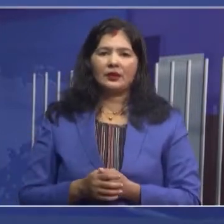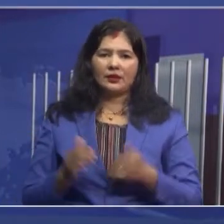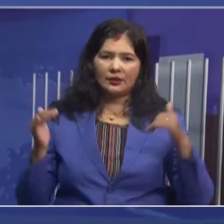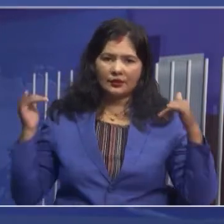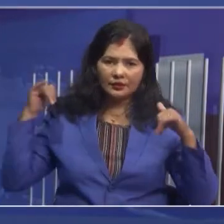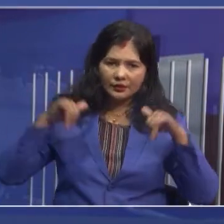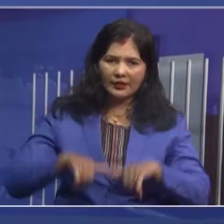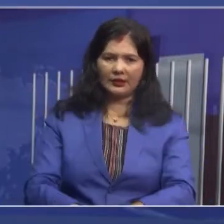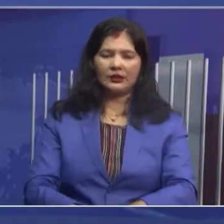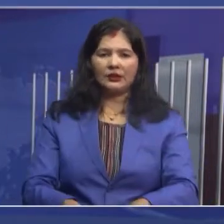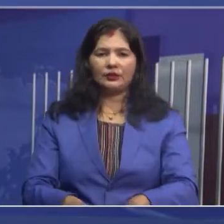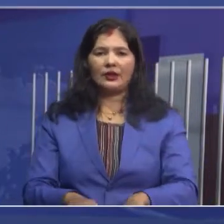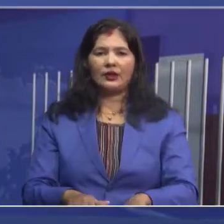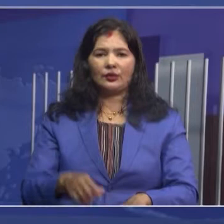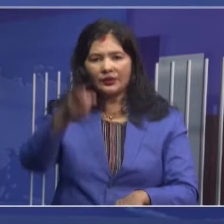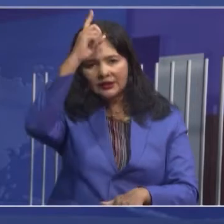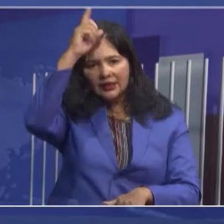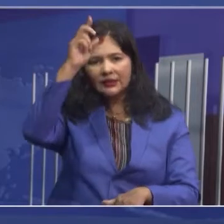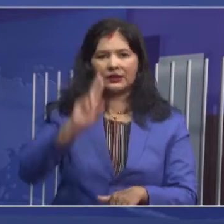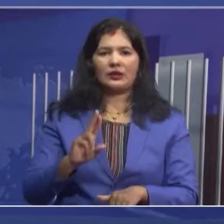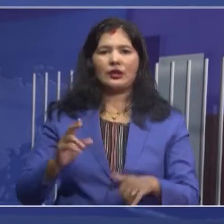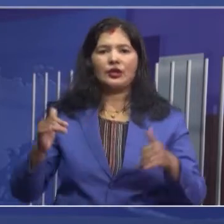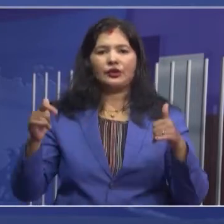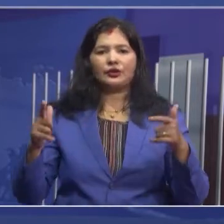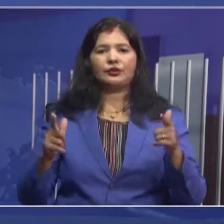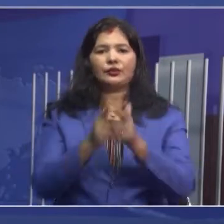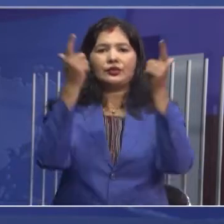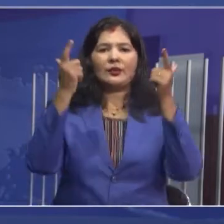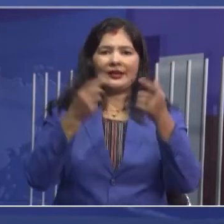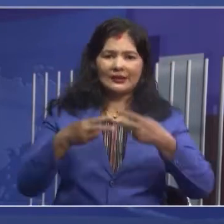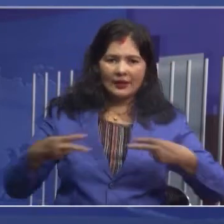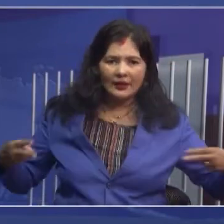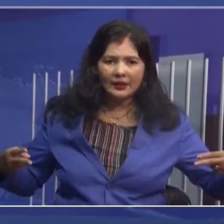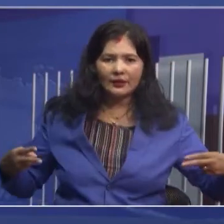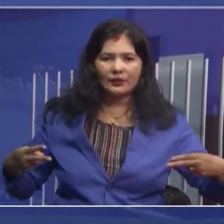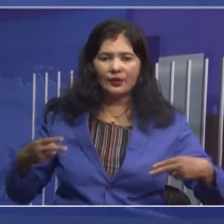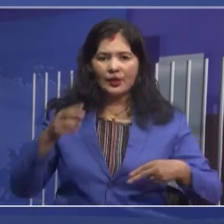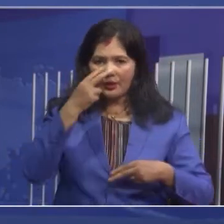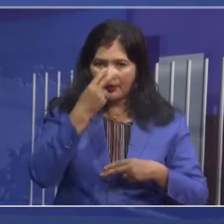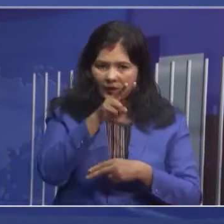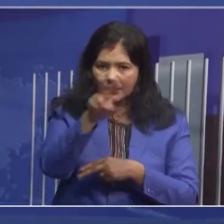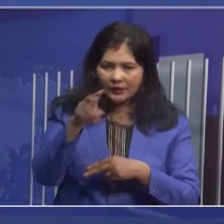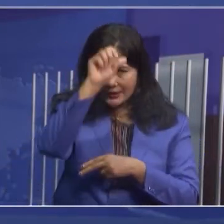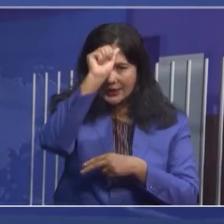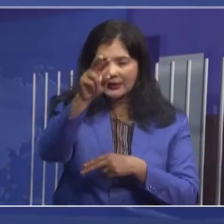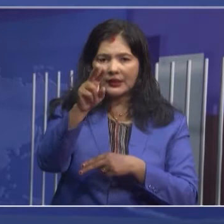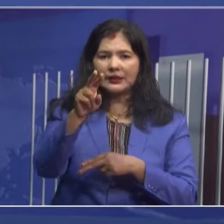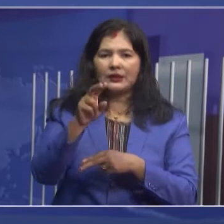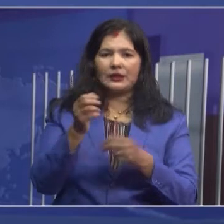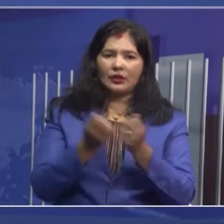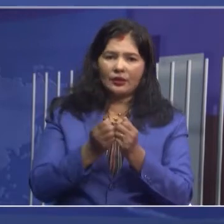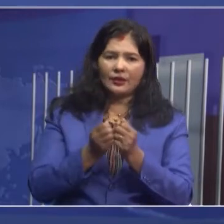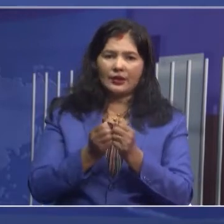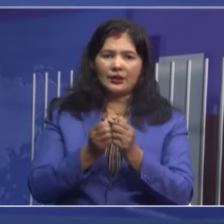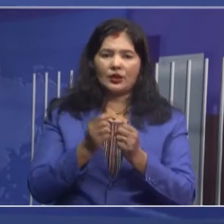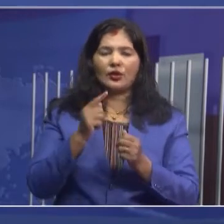डडेलधुराको अमरगढी किल्लाको इतिहास र युद्धमा प्रयोग भएका सामग्री राखेर पर्यटकलाई जानकारी गराउने उद्देश्यले निर्माण गरिएको